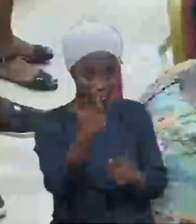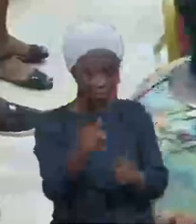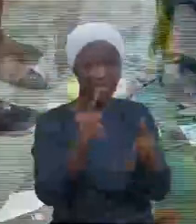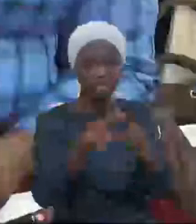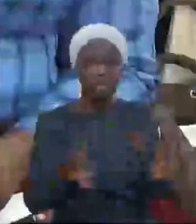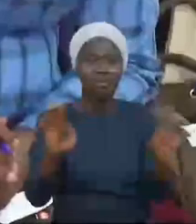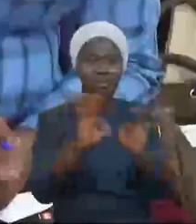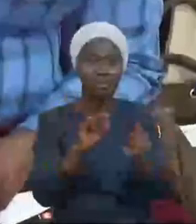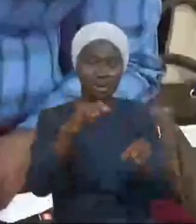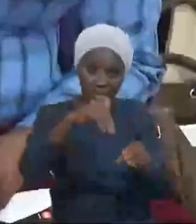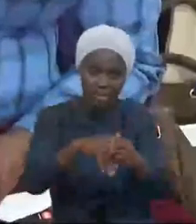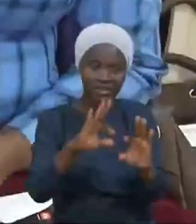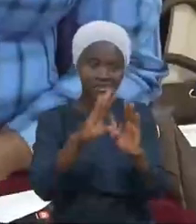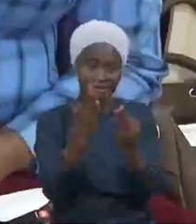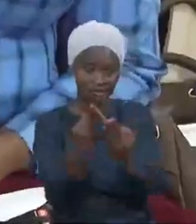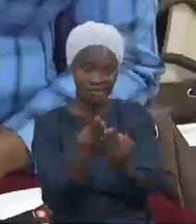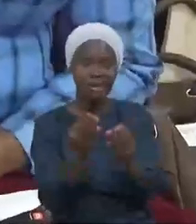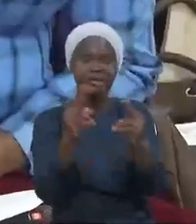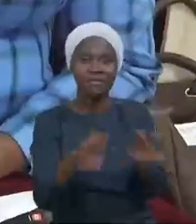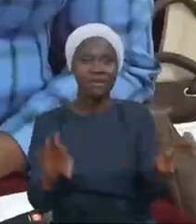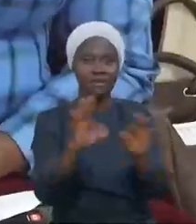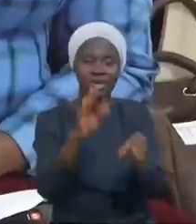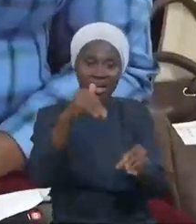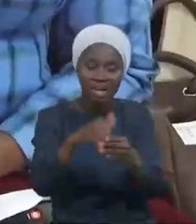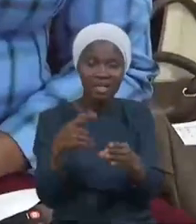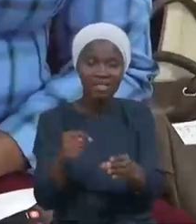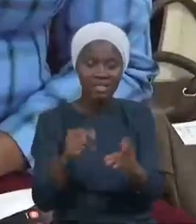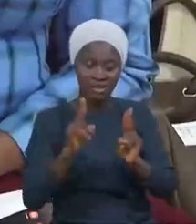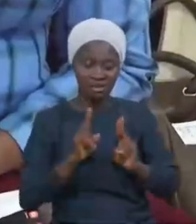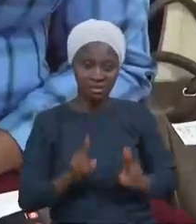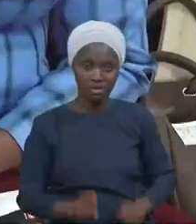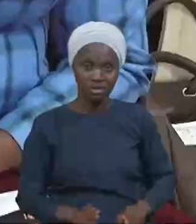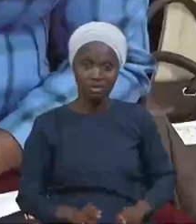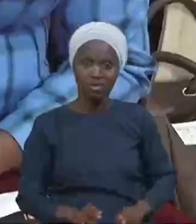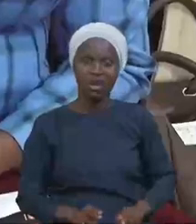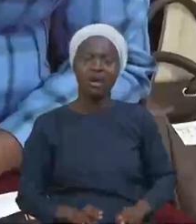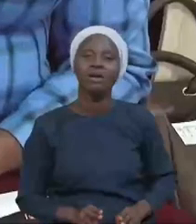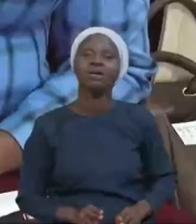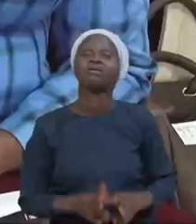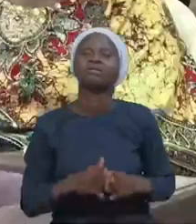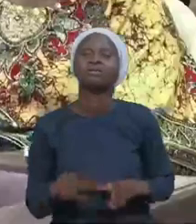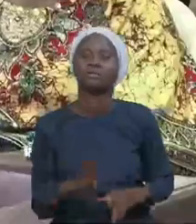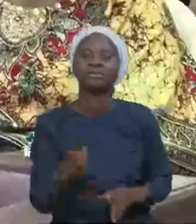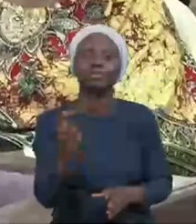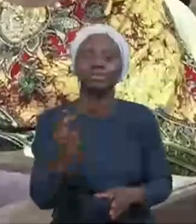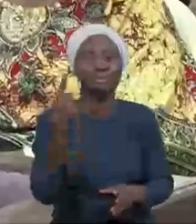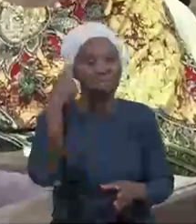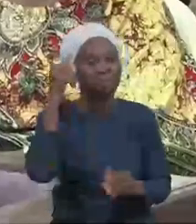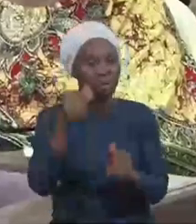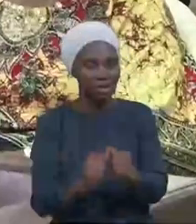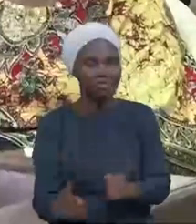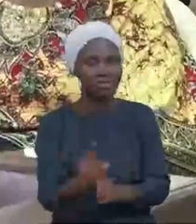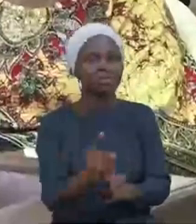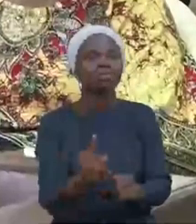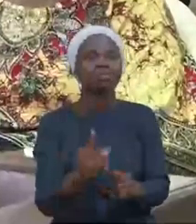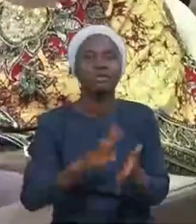famille, fondamentale pour la race humaine, fondamentale pour tout le monde. Le pardon de tous